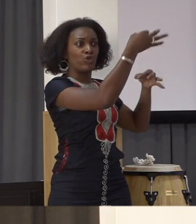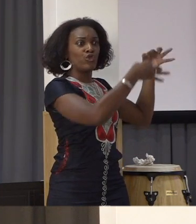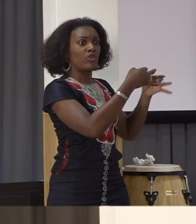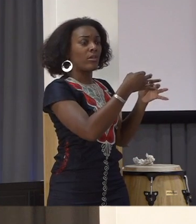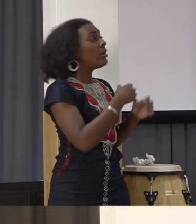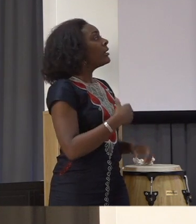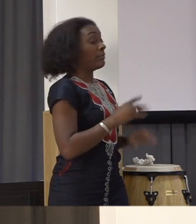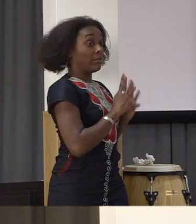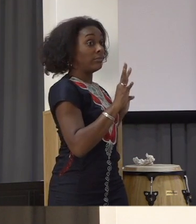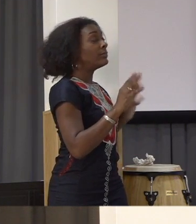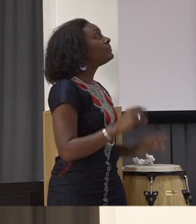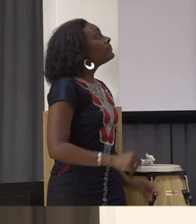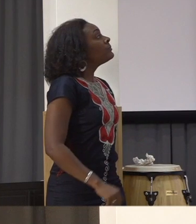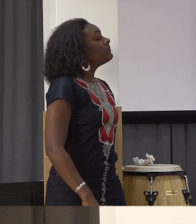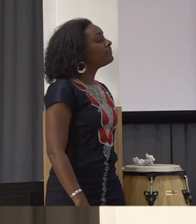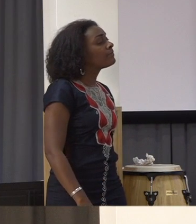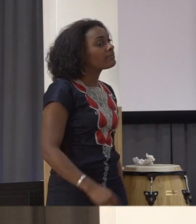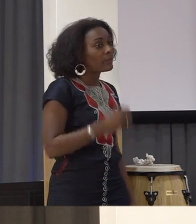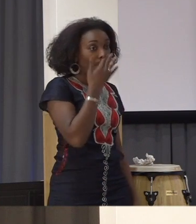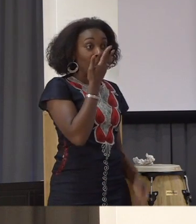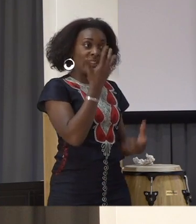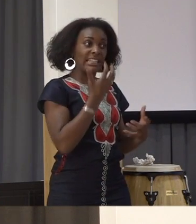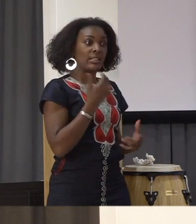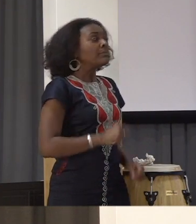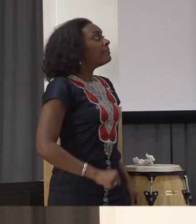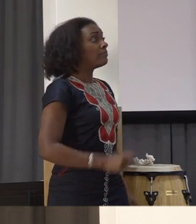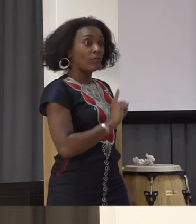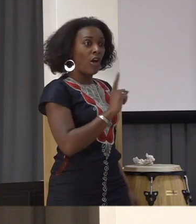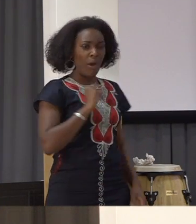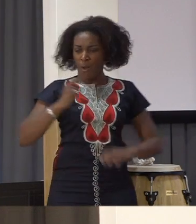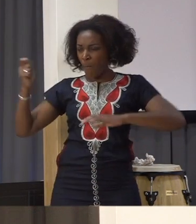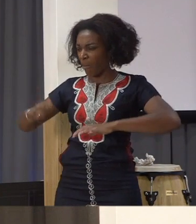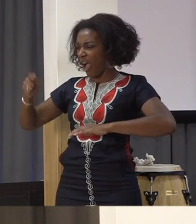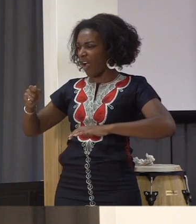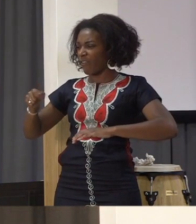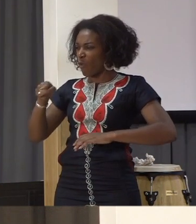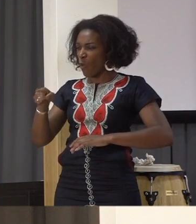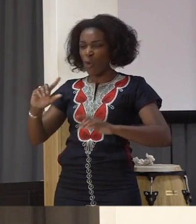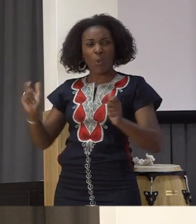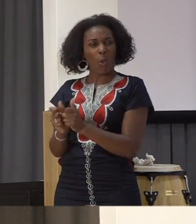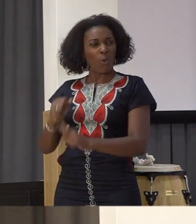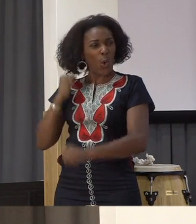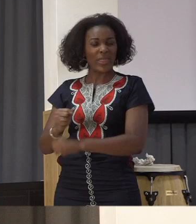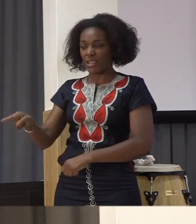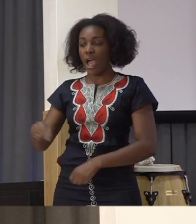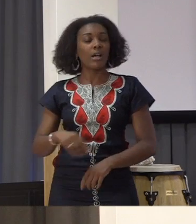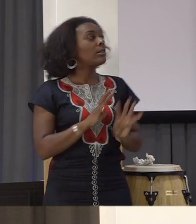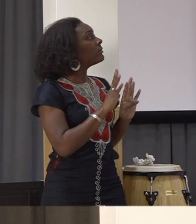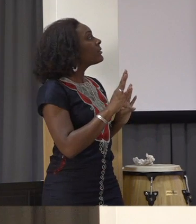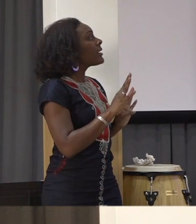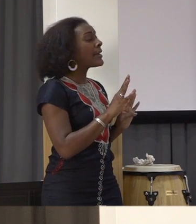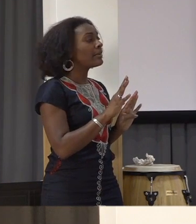été jugé digne de subir des outrages pour le nom de Jésus. Qui dit Amen? Amen. Il y a des courageux, c'est